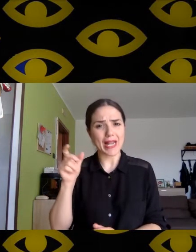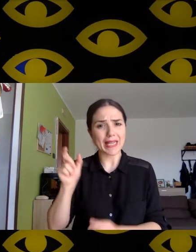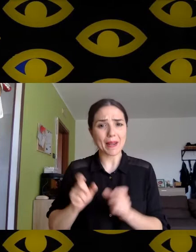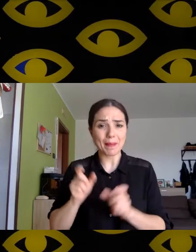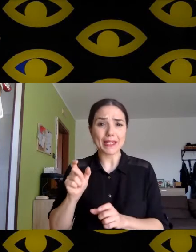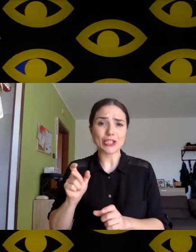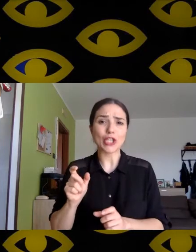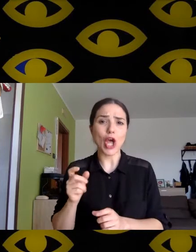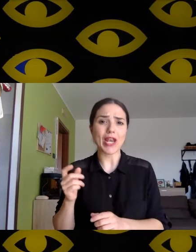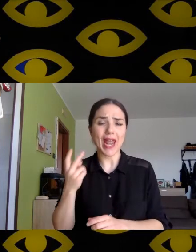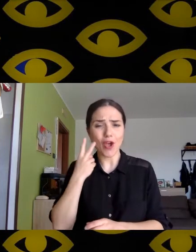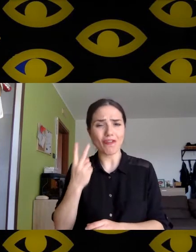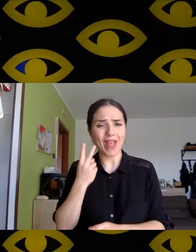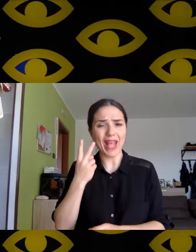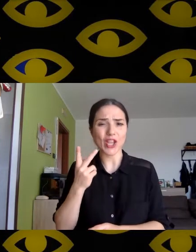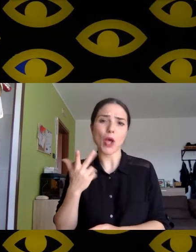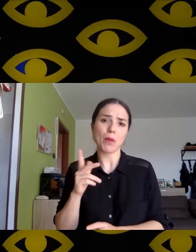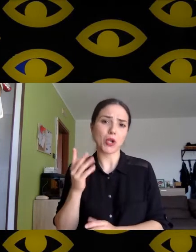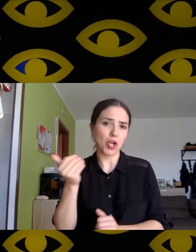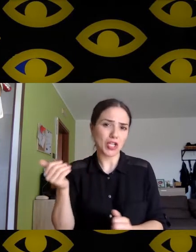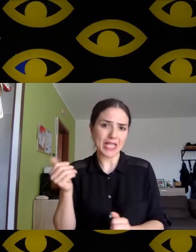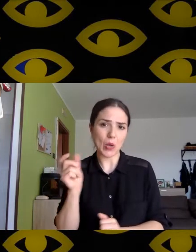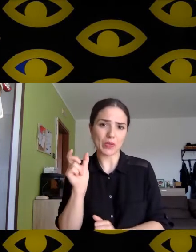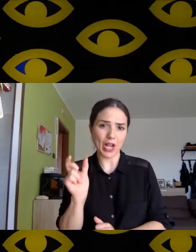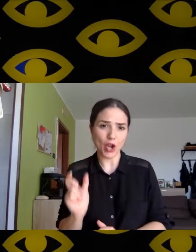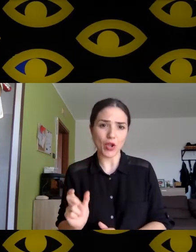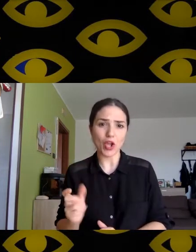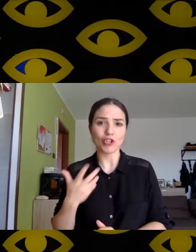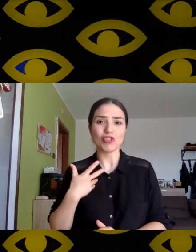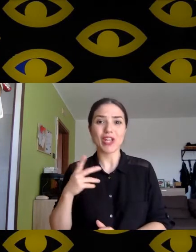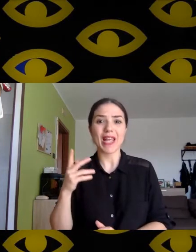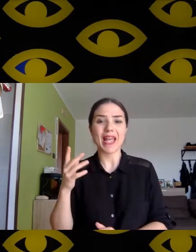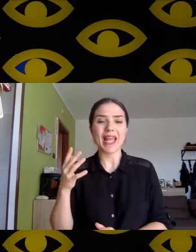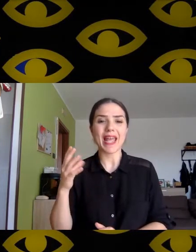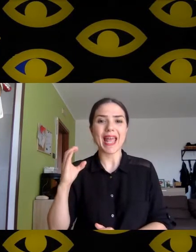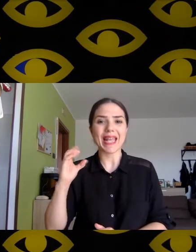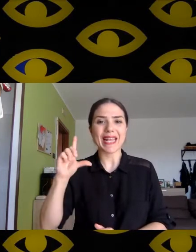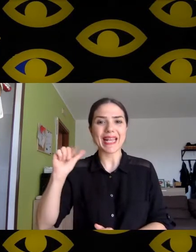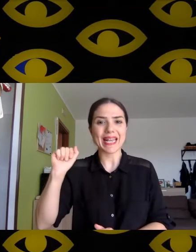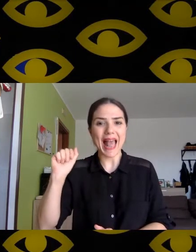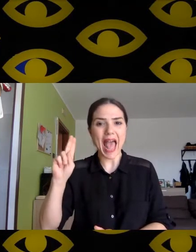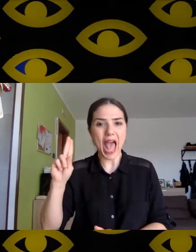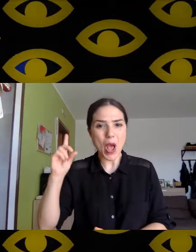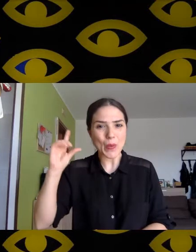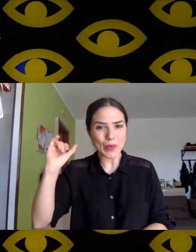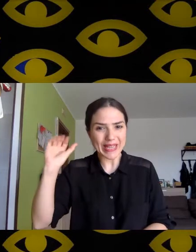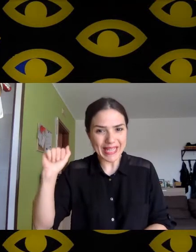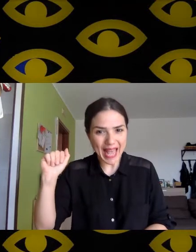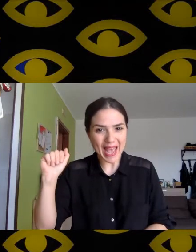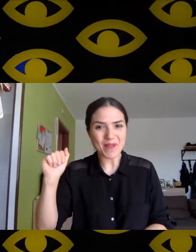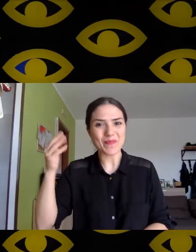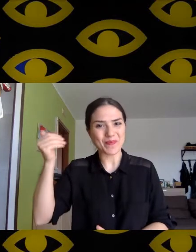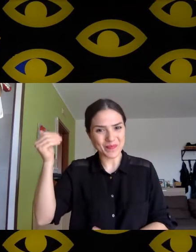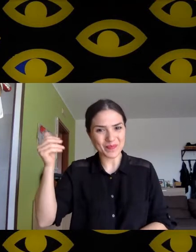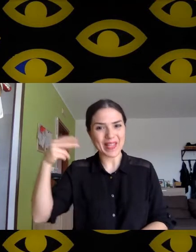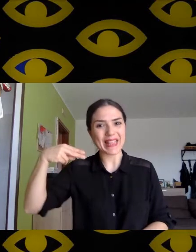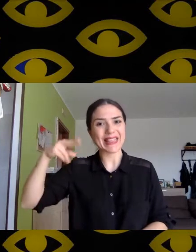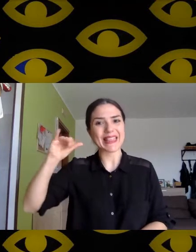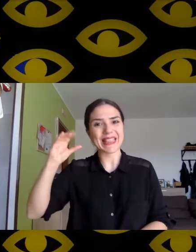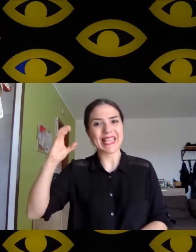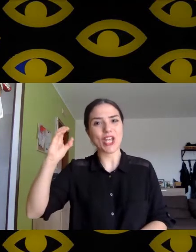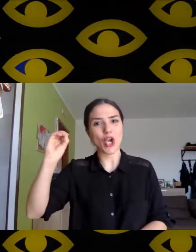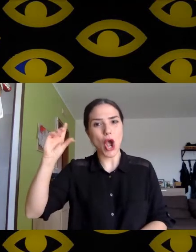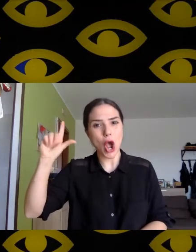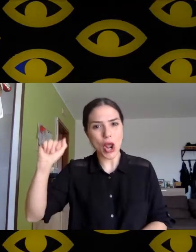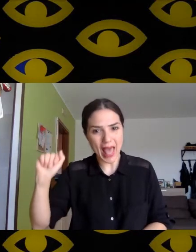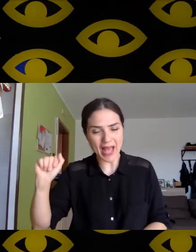mandano i saluti, che sono Claudia, Nicola, Nicoletta, e piano piano si stanno